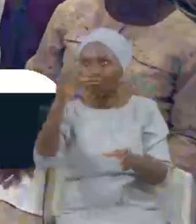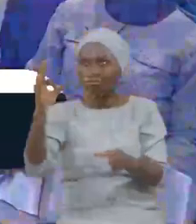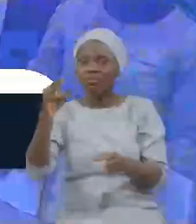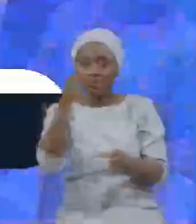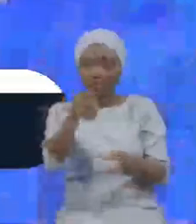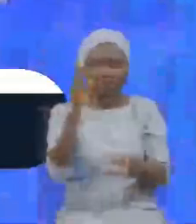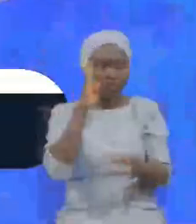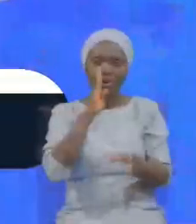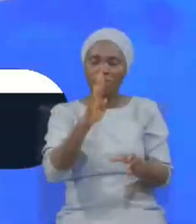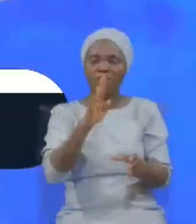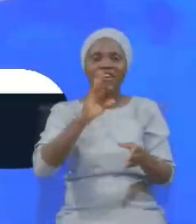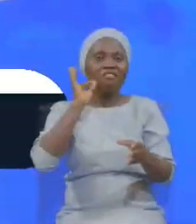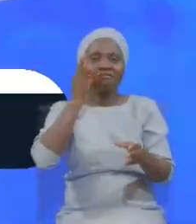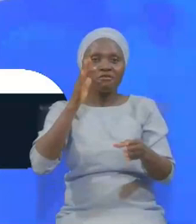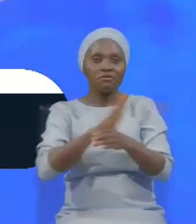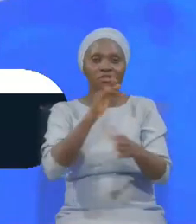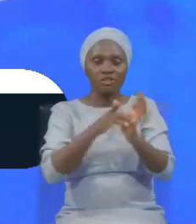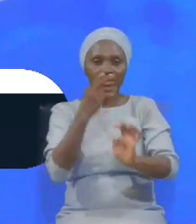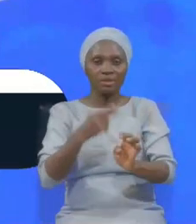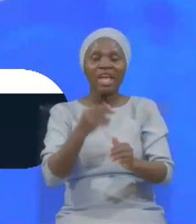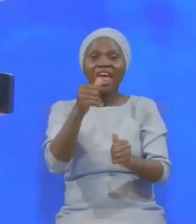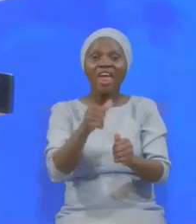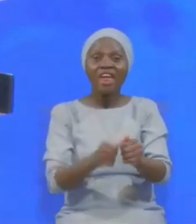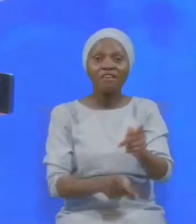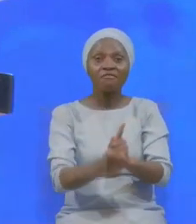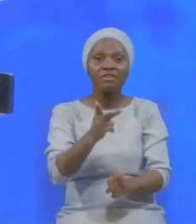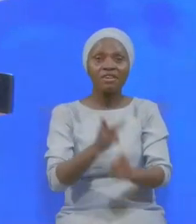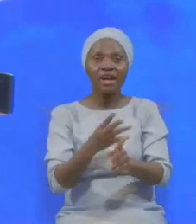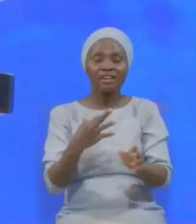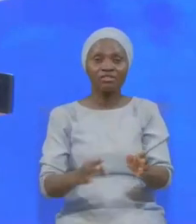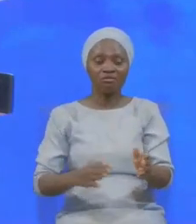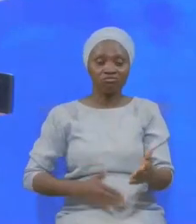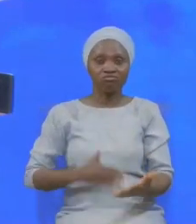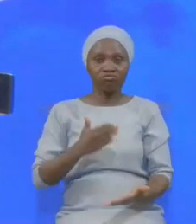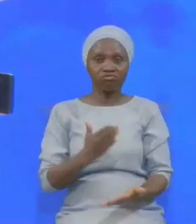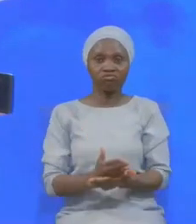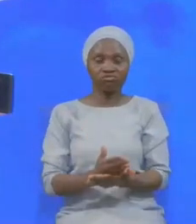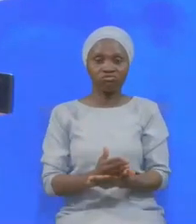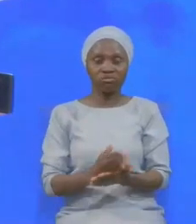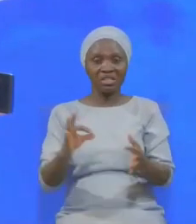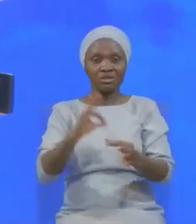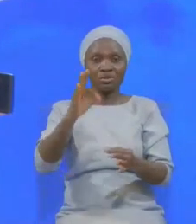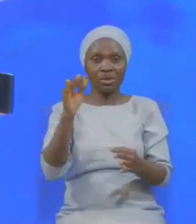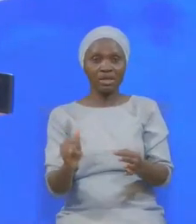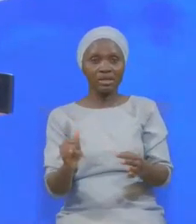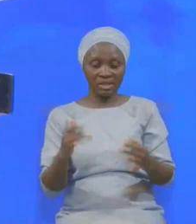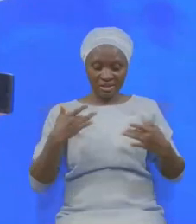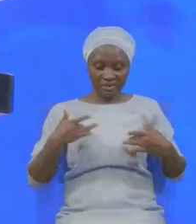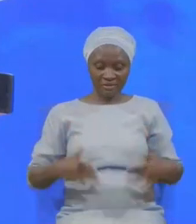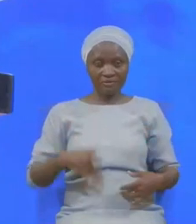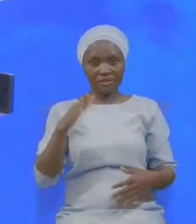fécond. Toute forme de stérilité spirituelle, stérilité physique, une